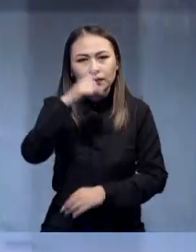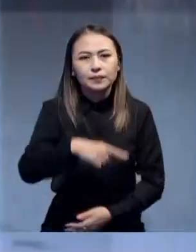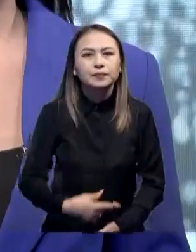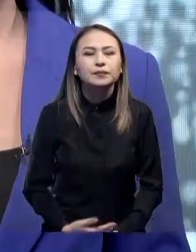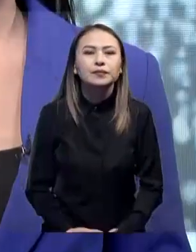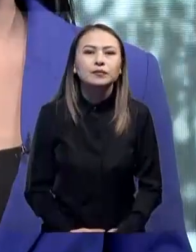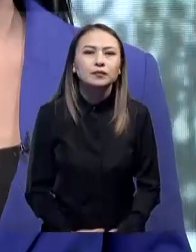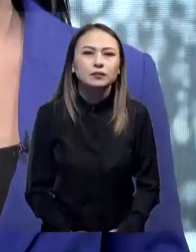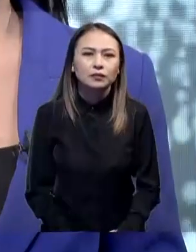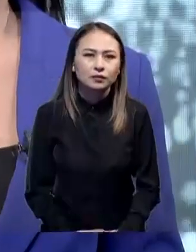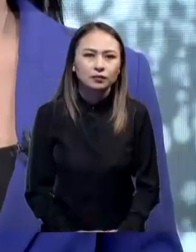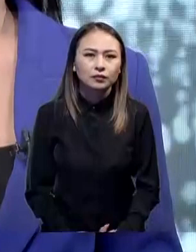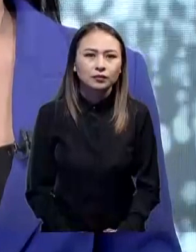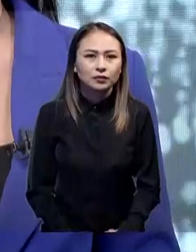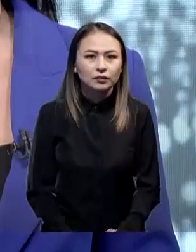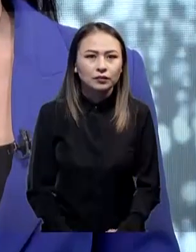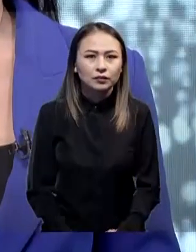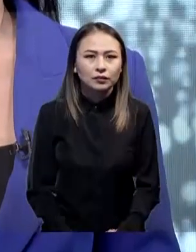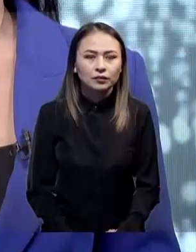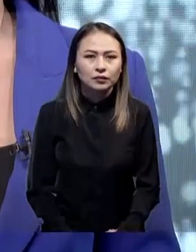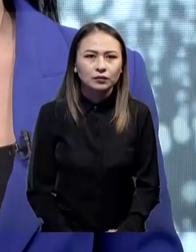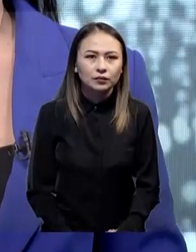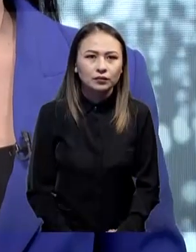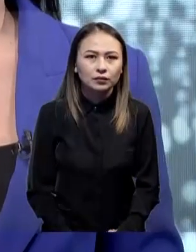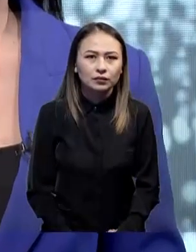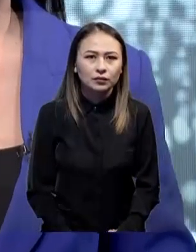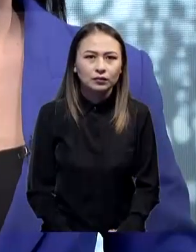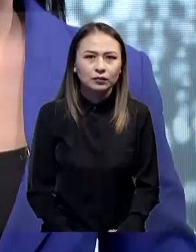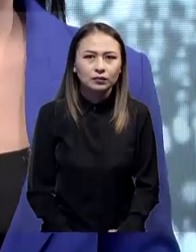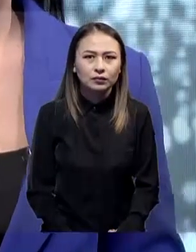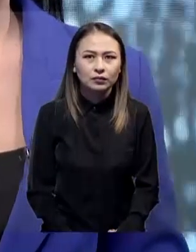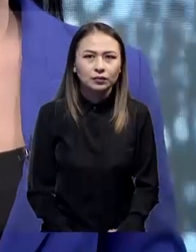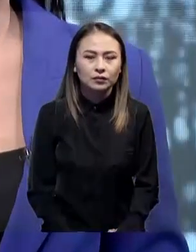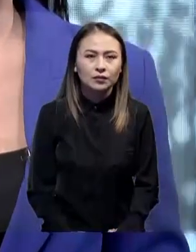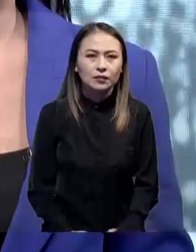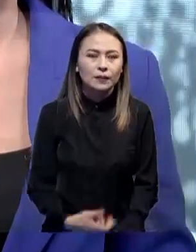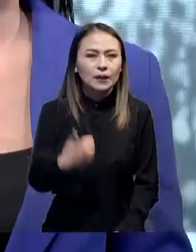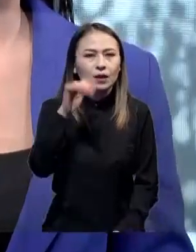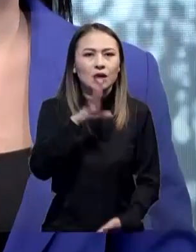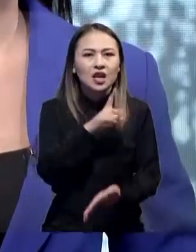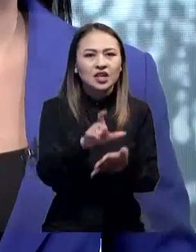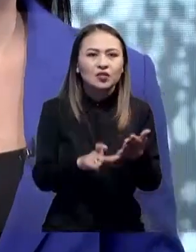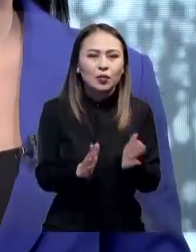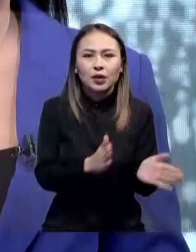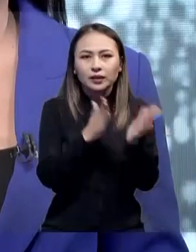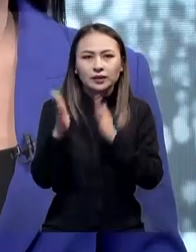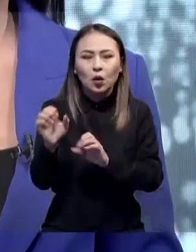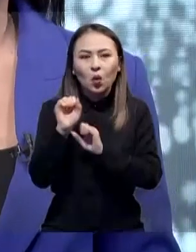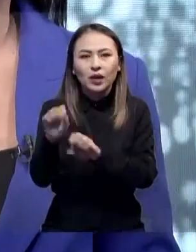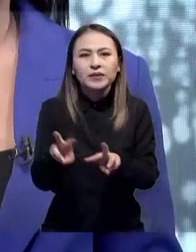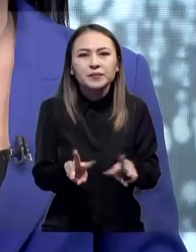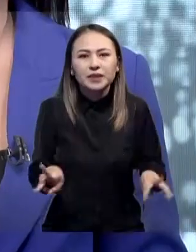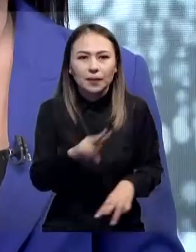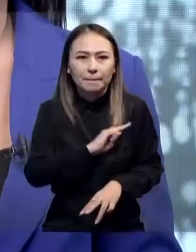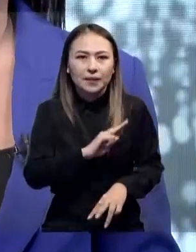әріптесім Жұлдыз Атагелдиевадан білейік. Я Касымхан кеше реформаны кейінге қалдыруды сұнған қорғаныс